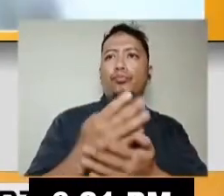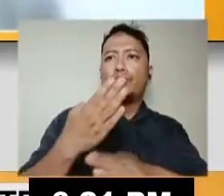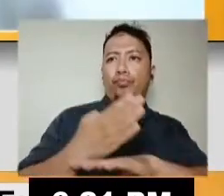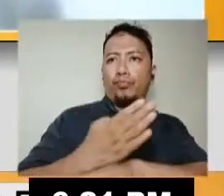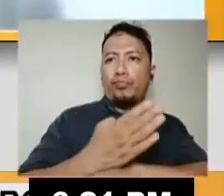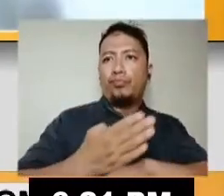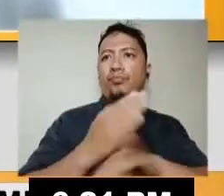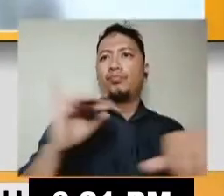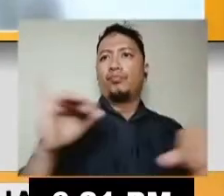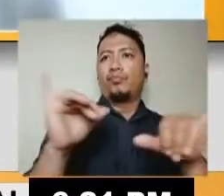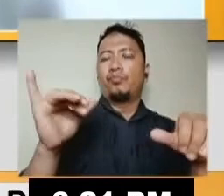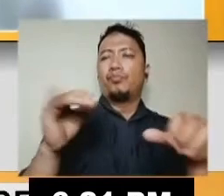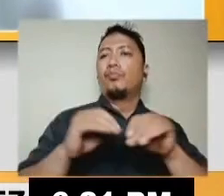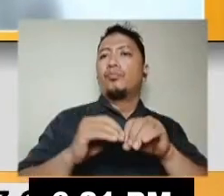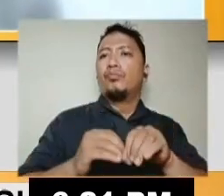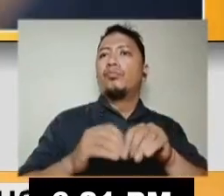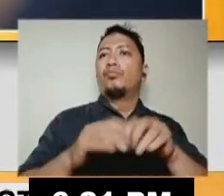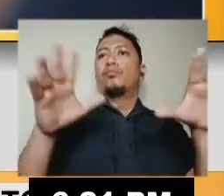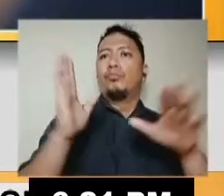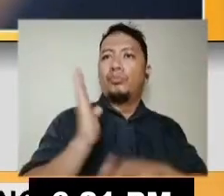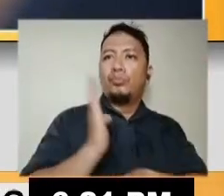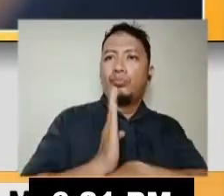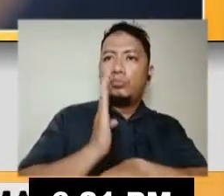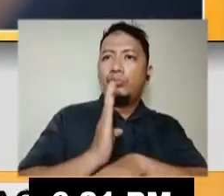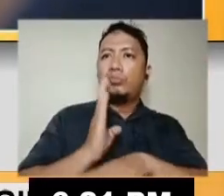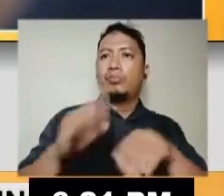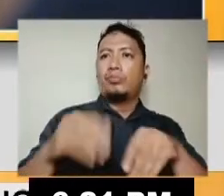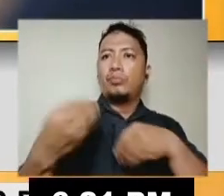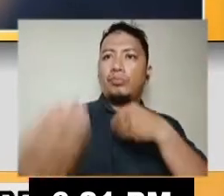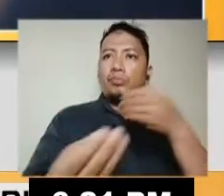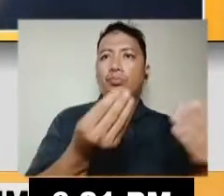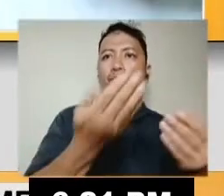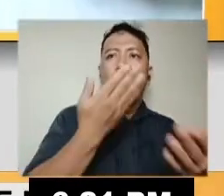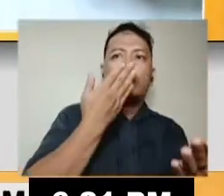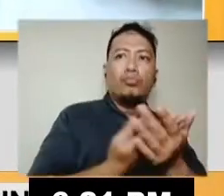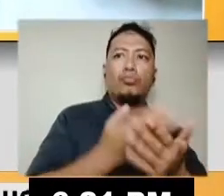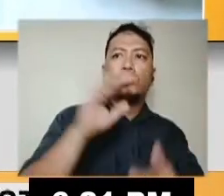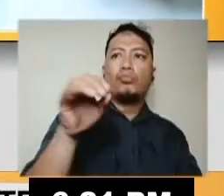itong negosyo na ito at makapagbigay ng magandang trabaho dito po sa lalawigan ng Bataan.